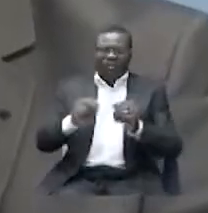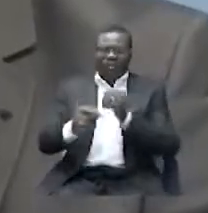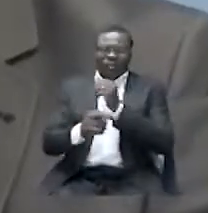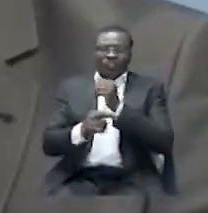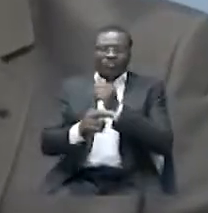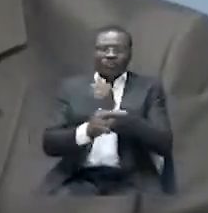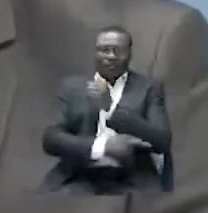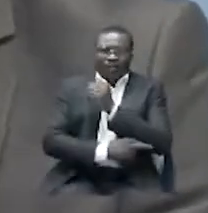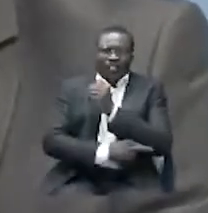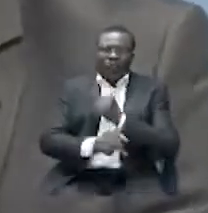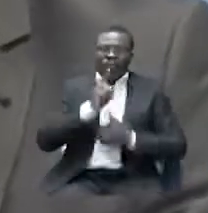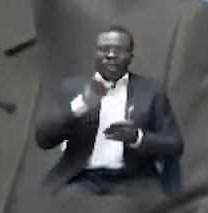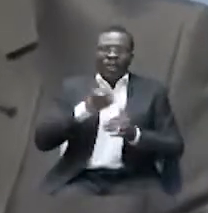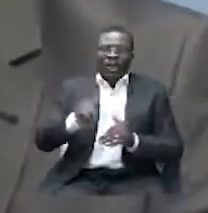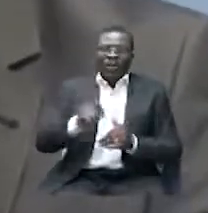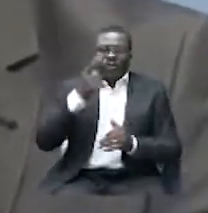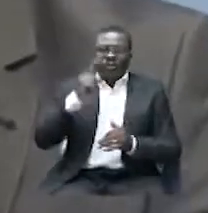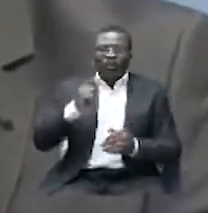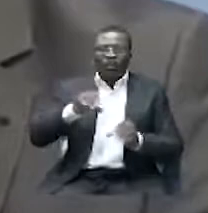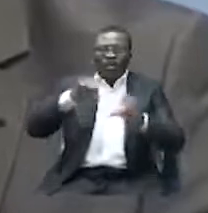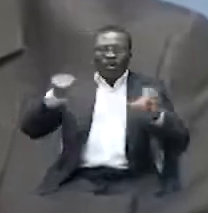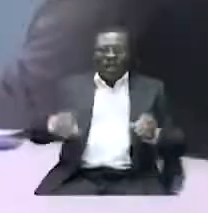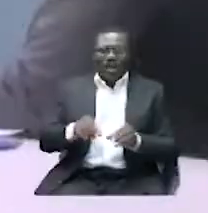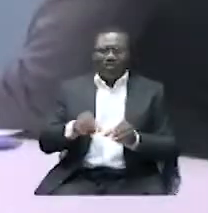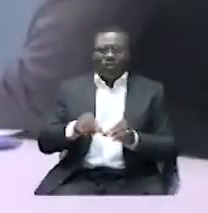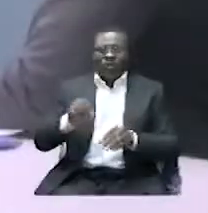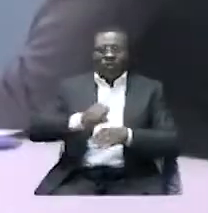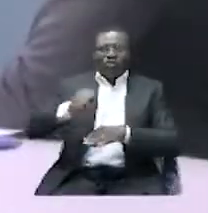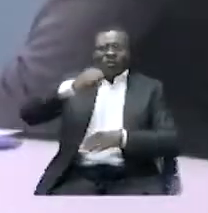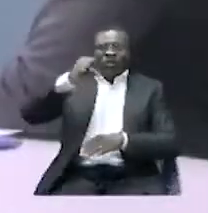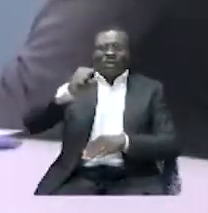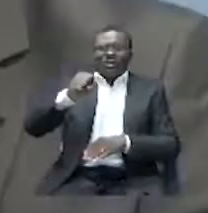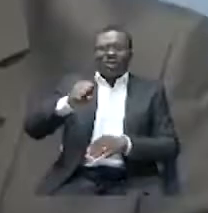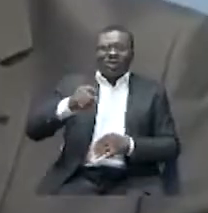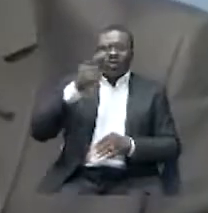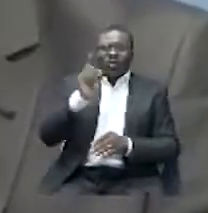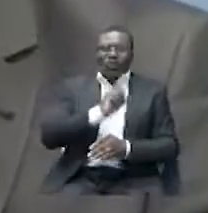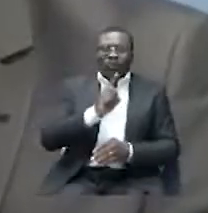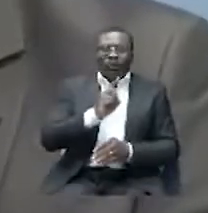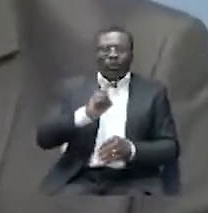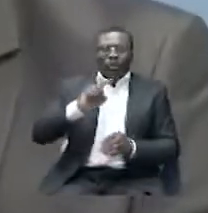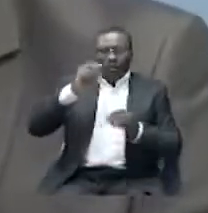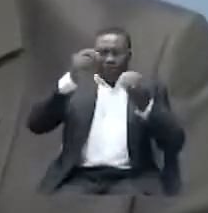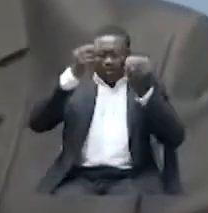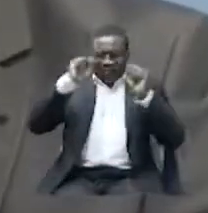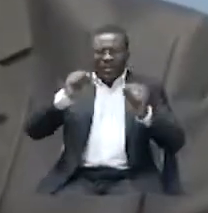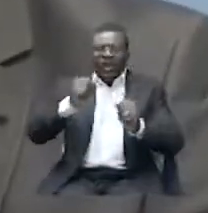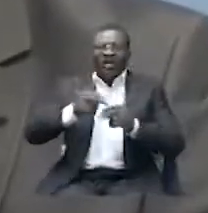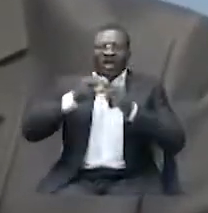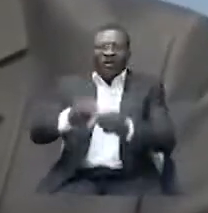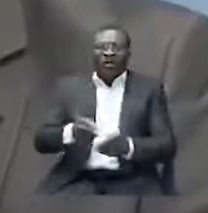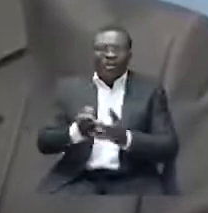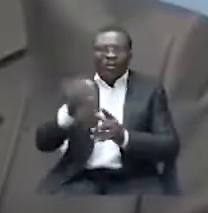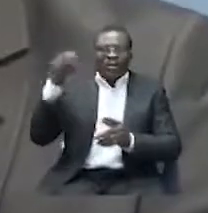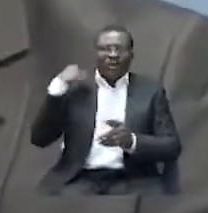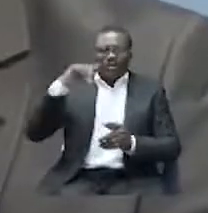faire les 9. Est-ce que pour la Cour suprême, l'autre institution de la République où le président est nommé par le chef de l'État, est-ce que vous